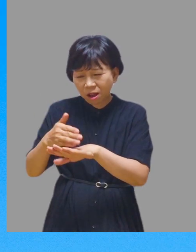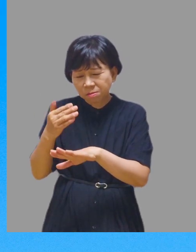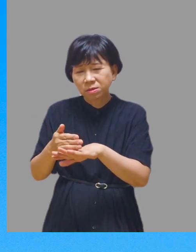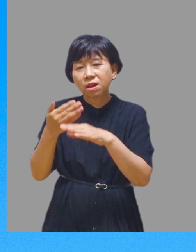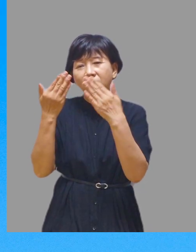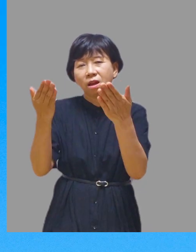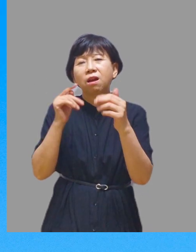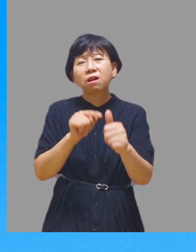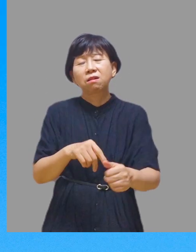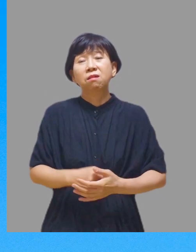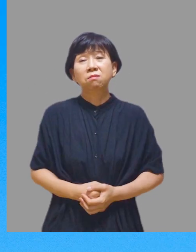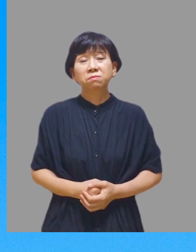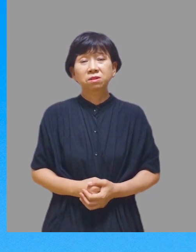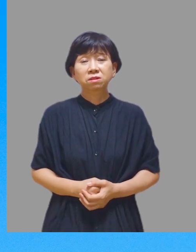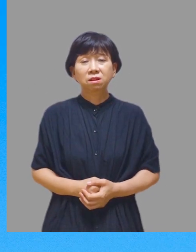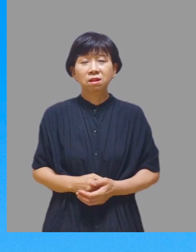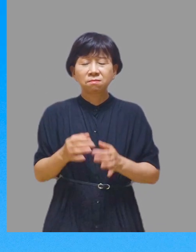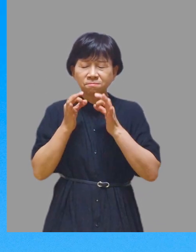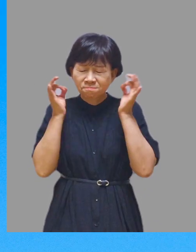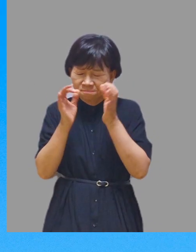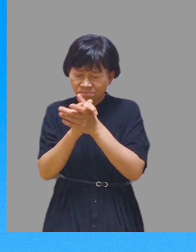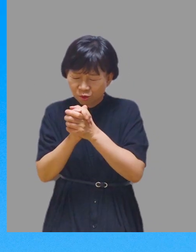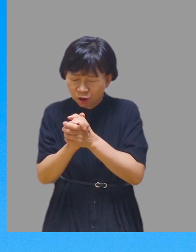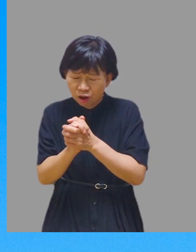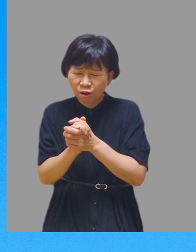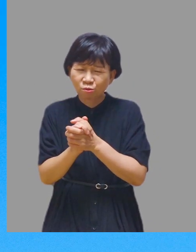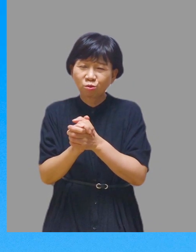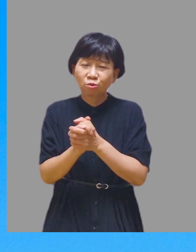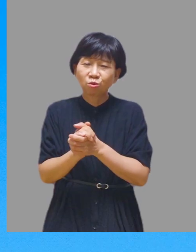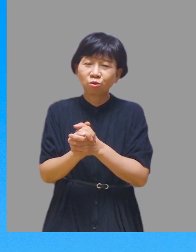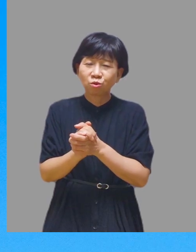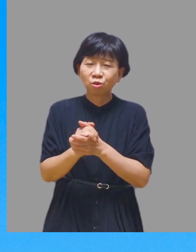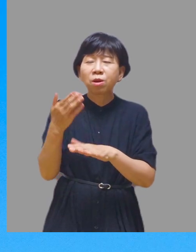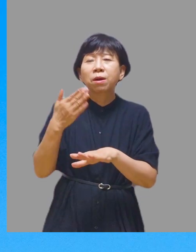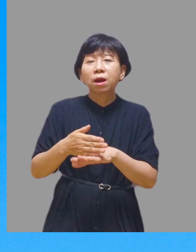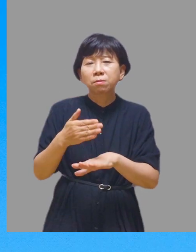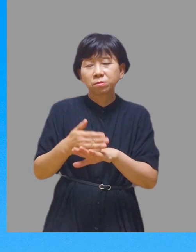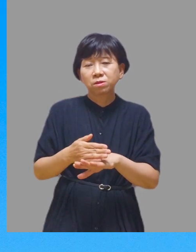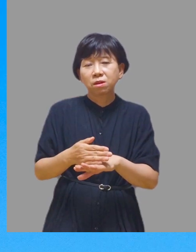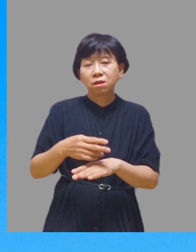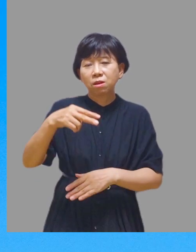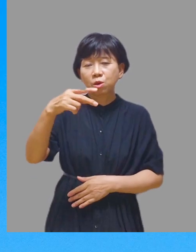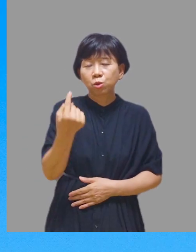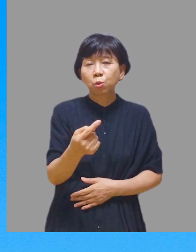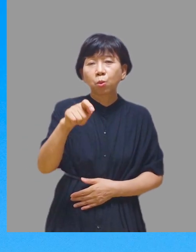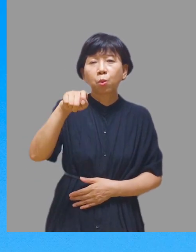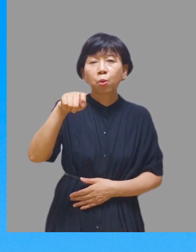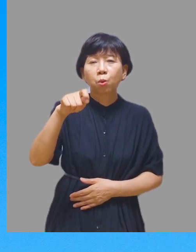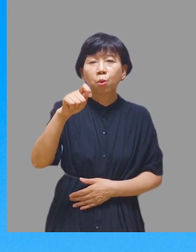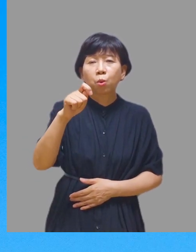하라고 하는데 다 아시겠죠? 간구하고 기도하고 감사하는 거. 도고는 아세요? 도고.